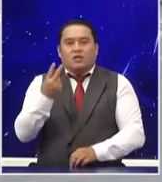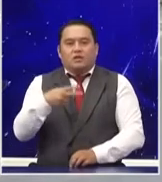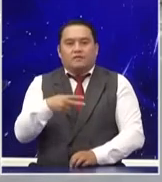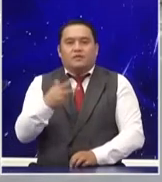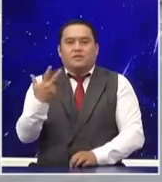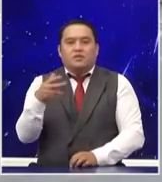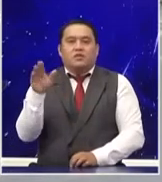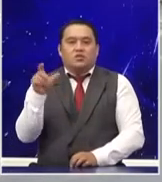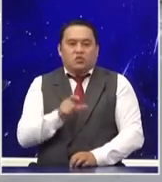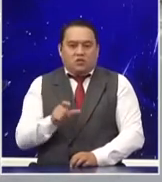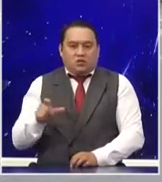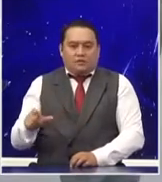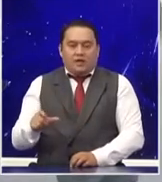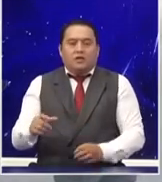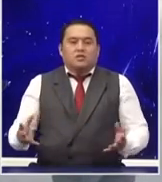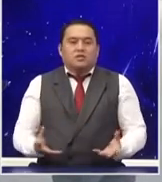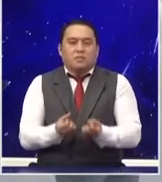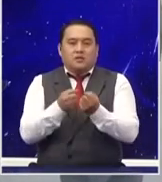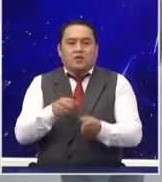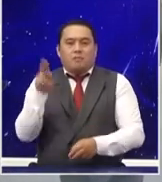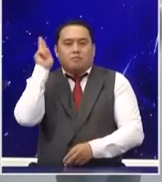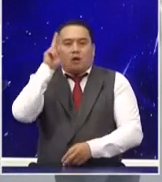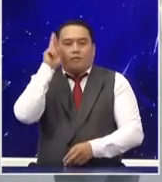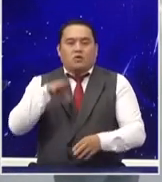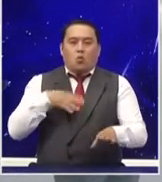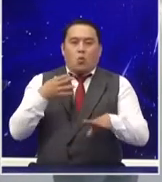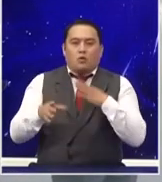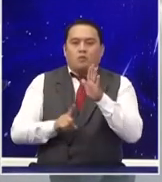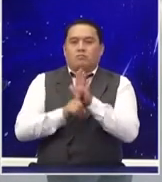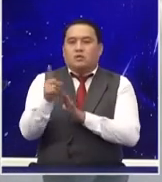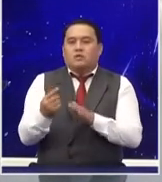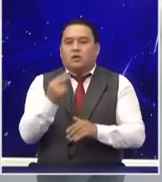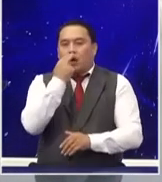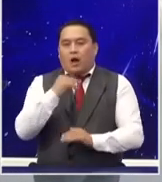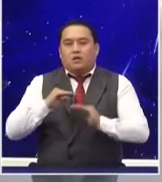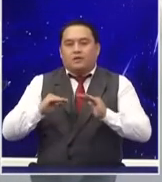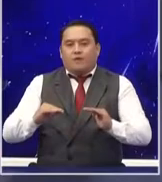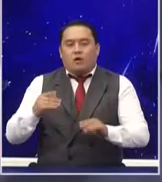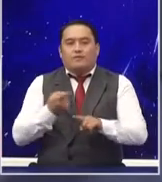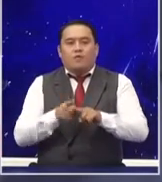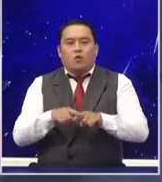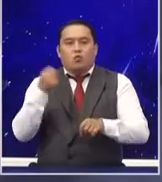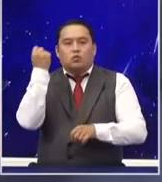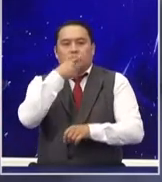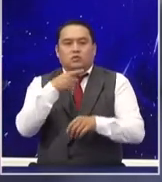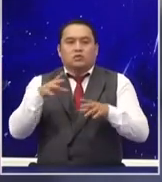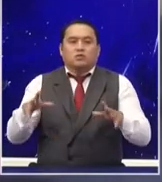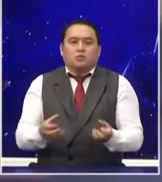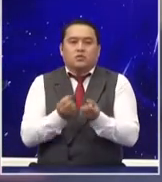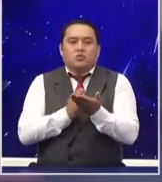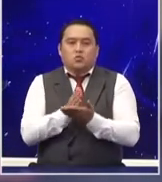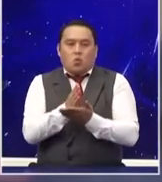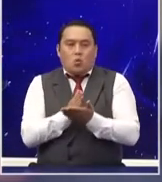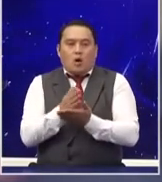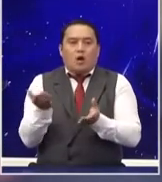23 школьника. Настоящие асы спасательного дела провели для юных кадетов мастер-класс. Ребята узнали, как вести себя в чрезвычайных ситуациях